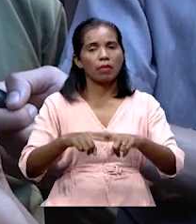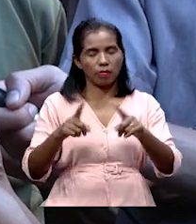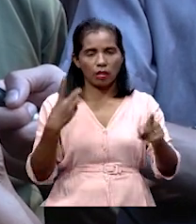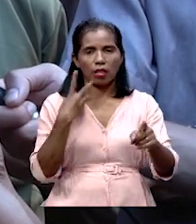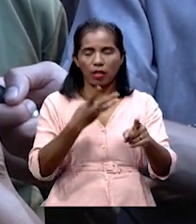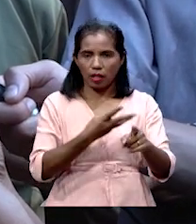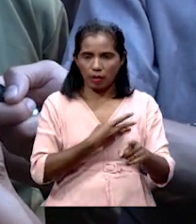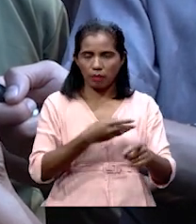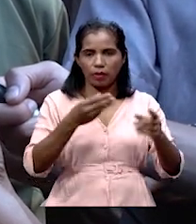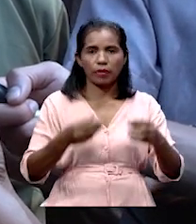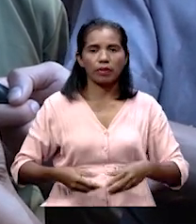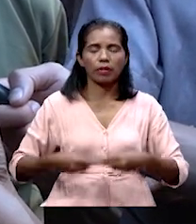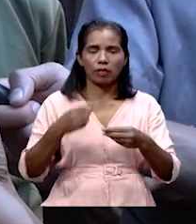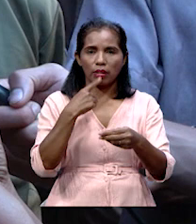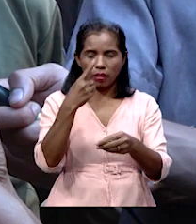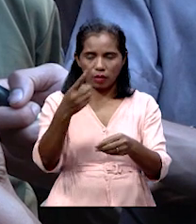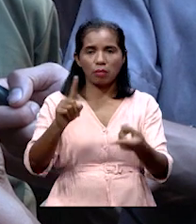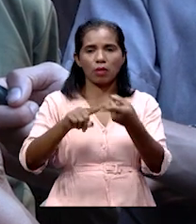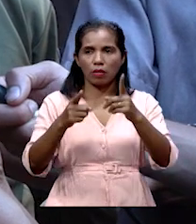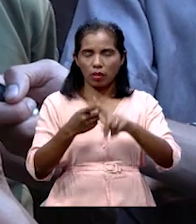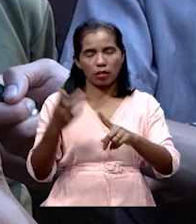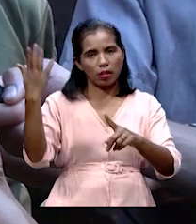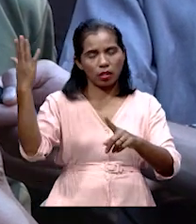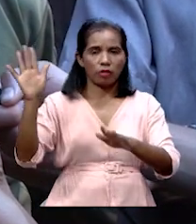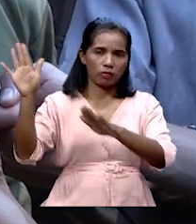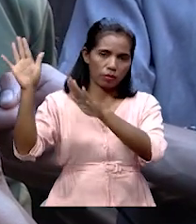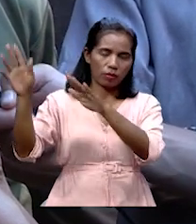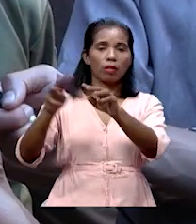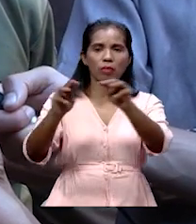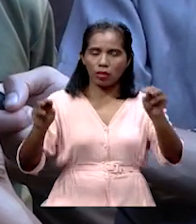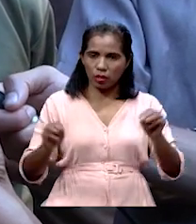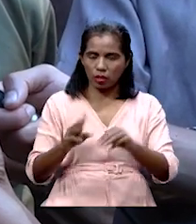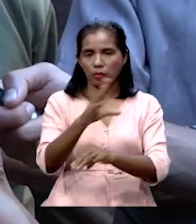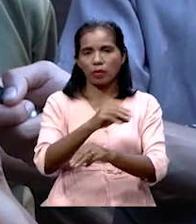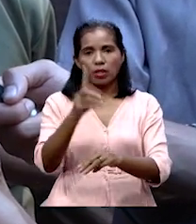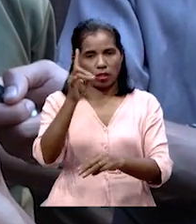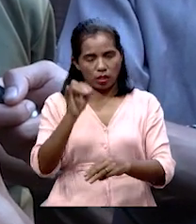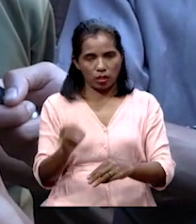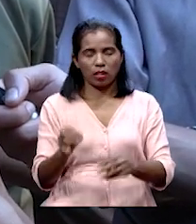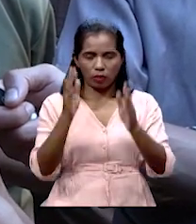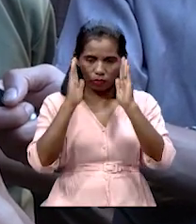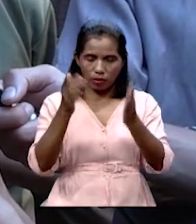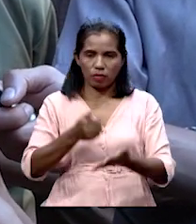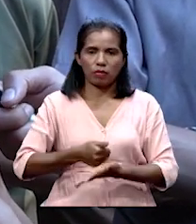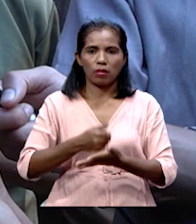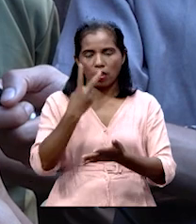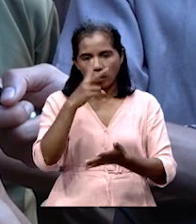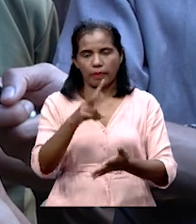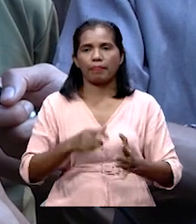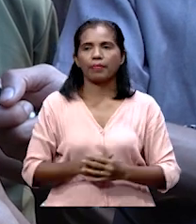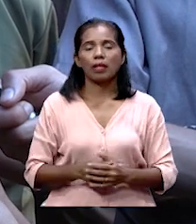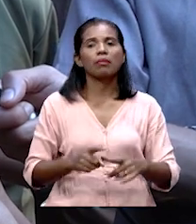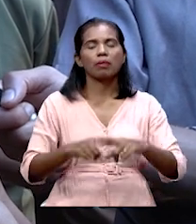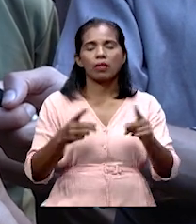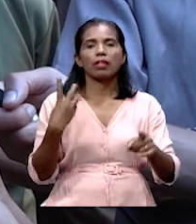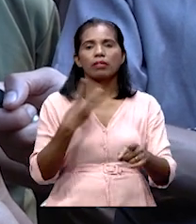iha itenian kolega sira iha nivel regional nomo sia nivel central para tu bel toma atensao indane mebe atu dihandik